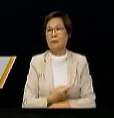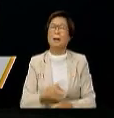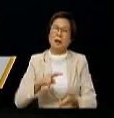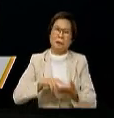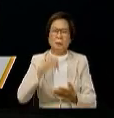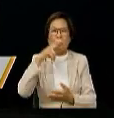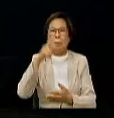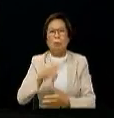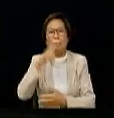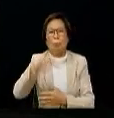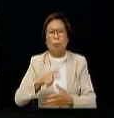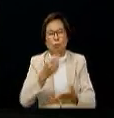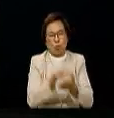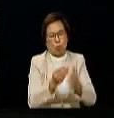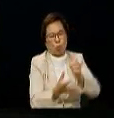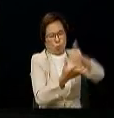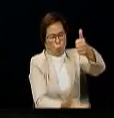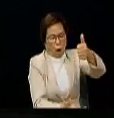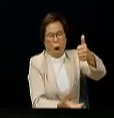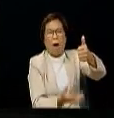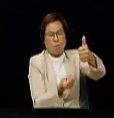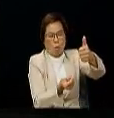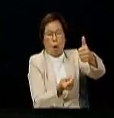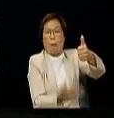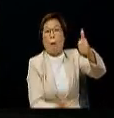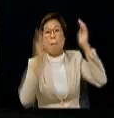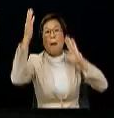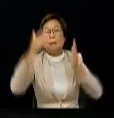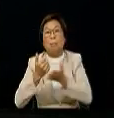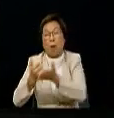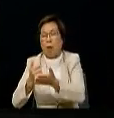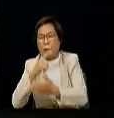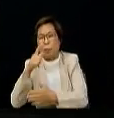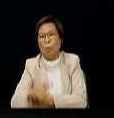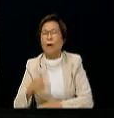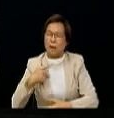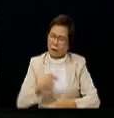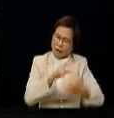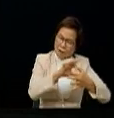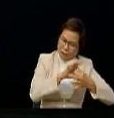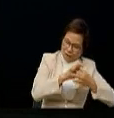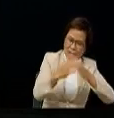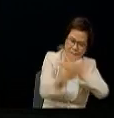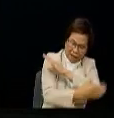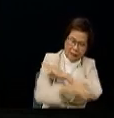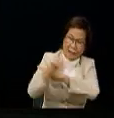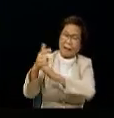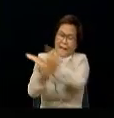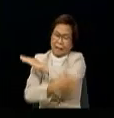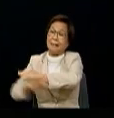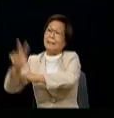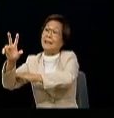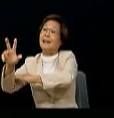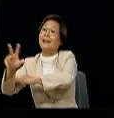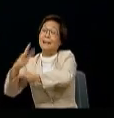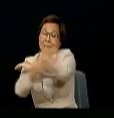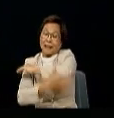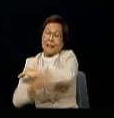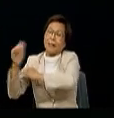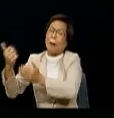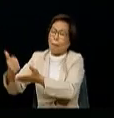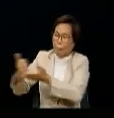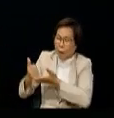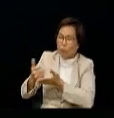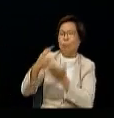dana amnesia Kita pernah bekerja sama dengan negara lain negara ke-3 yang membantu program